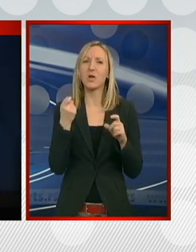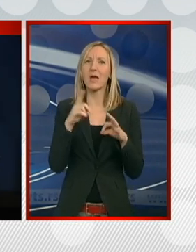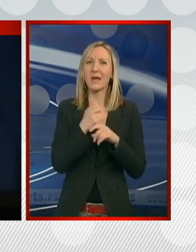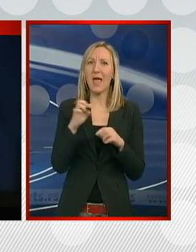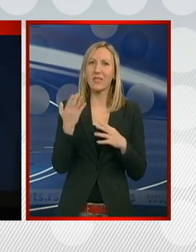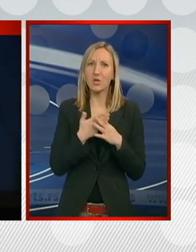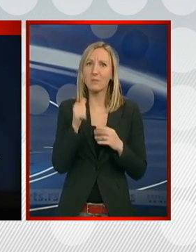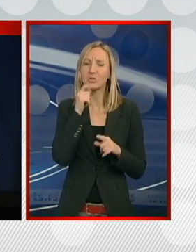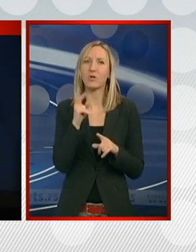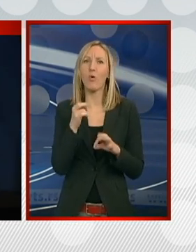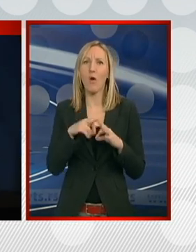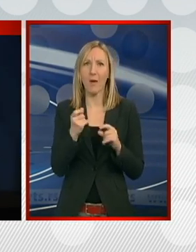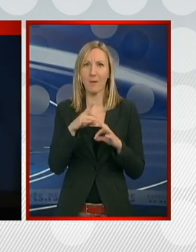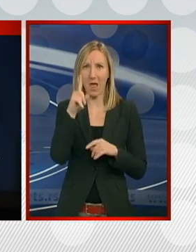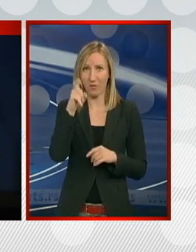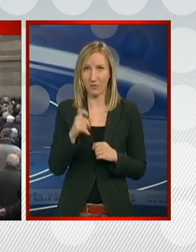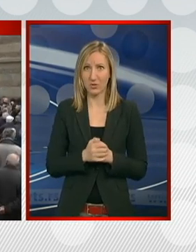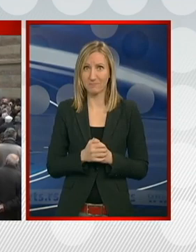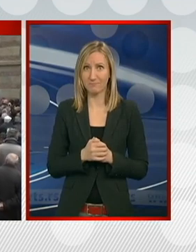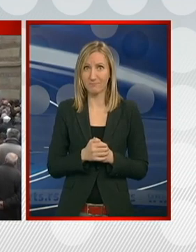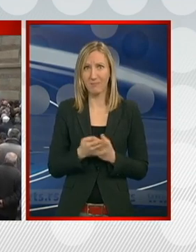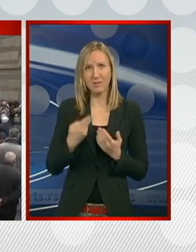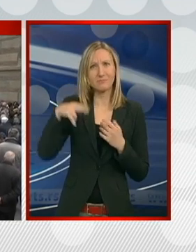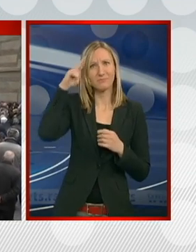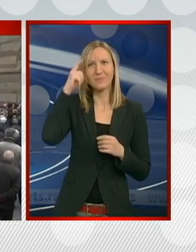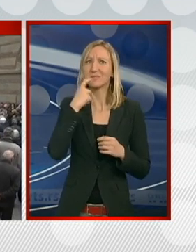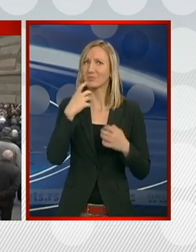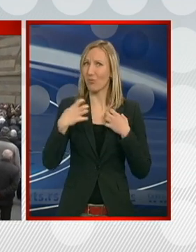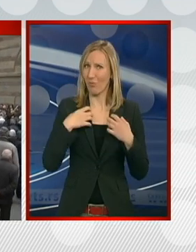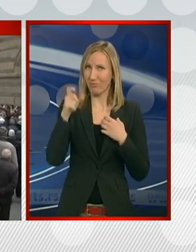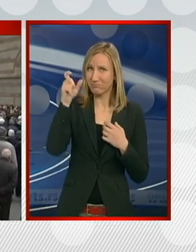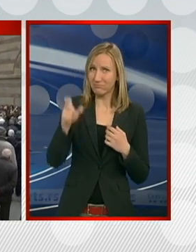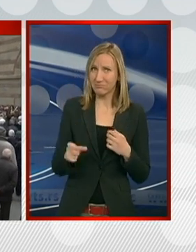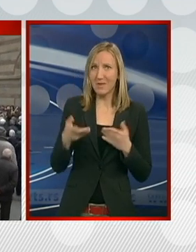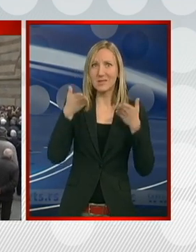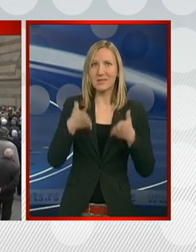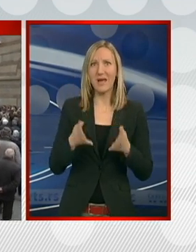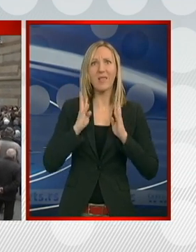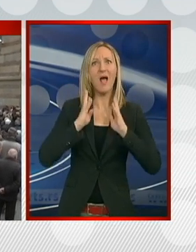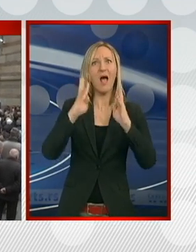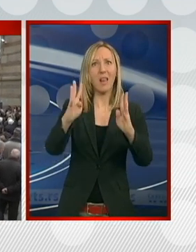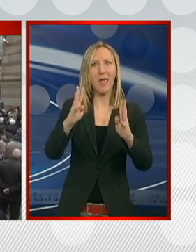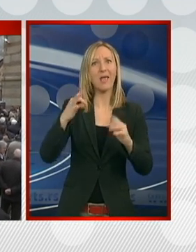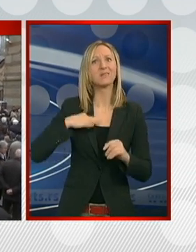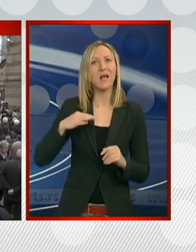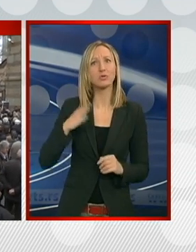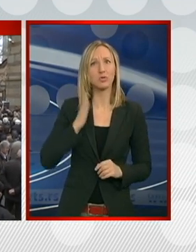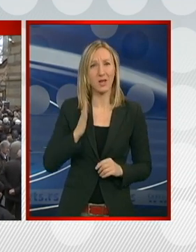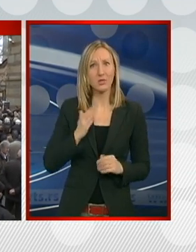Šerbeđija, Voje Brajević. Velikan srpskog glumišta sahranjen je u Aleji zaslužnih građana na Novom groblju u